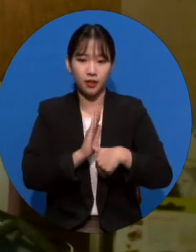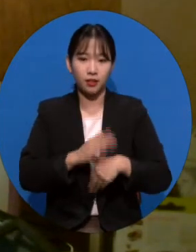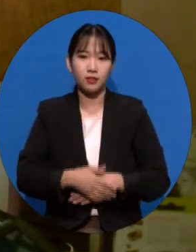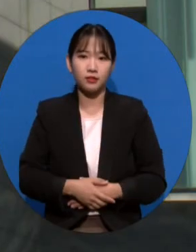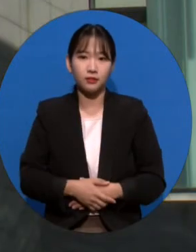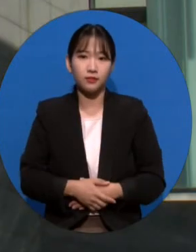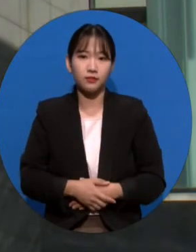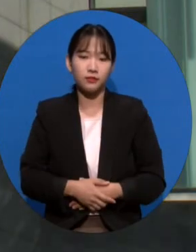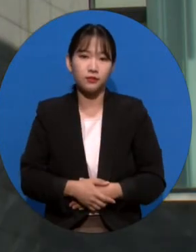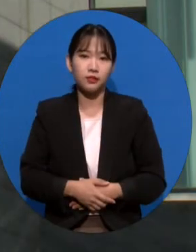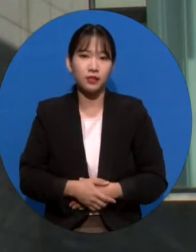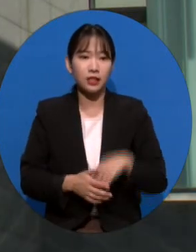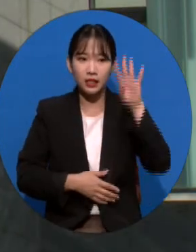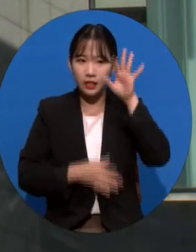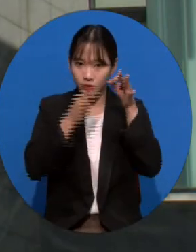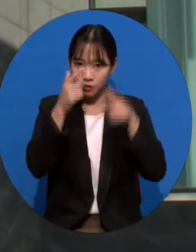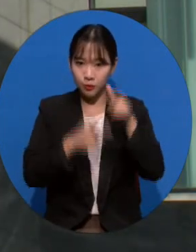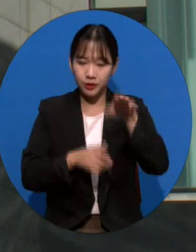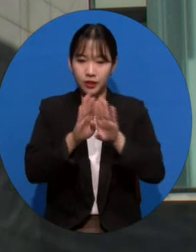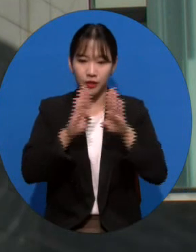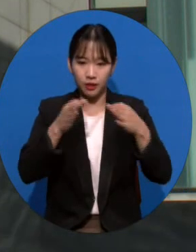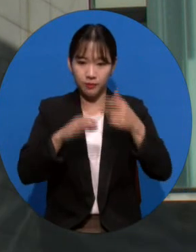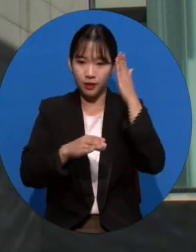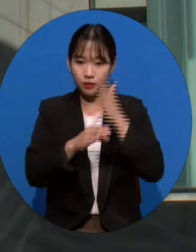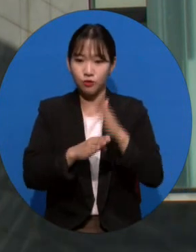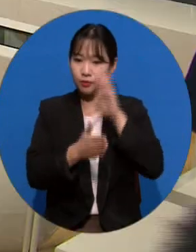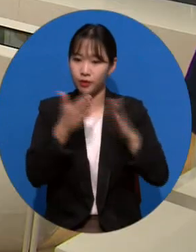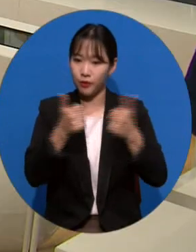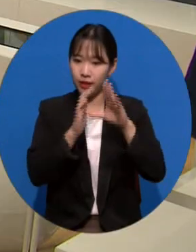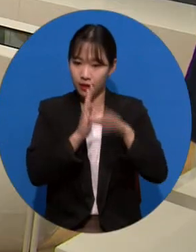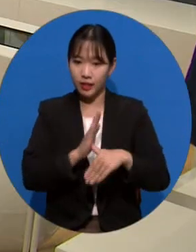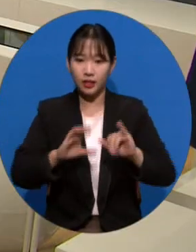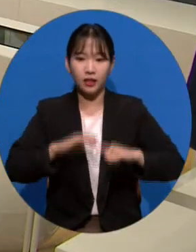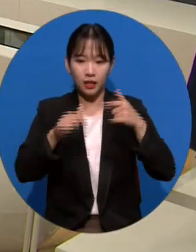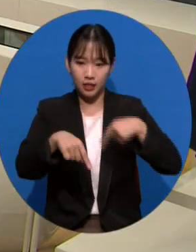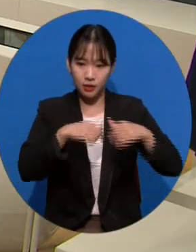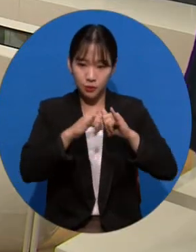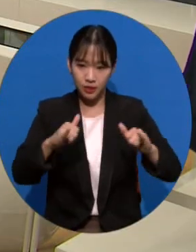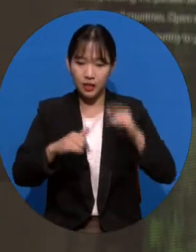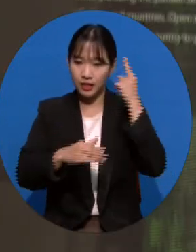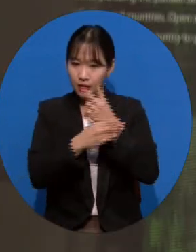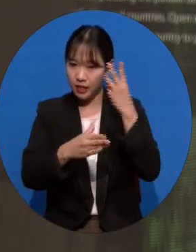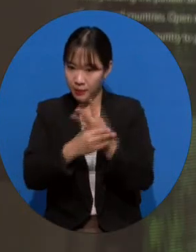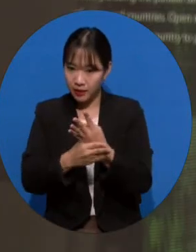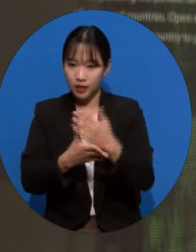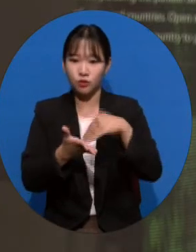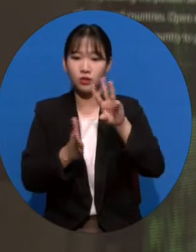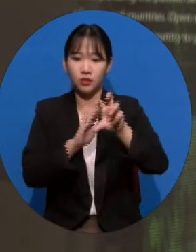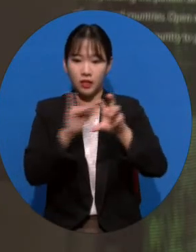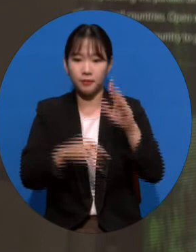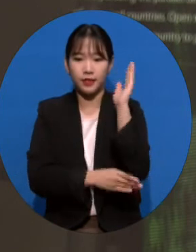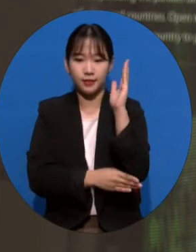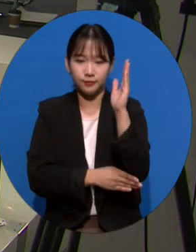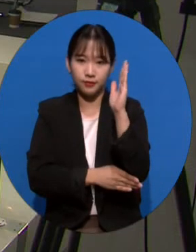world. 나흘 동안 목포에서 열린 김대중 평화회의는 세계 지도자와 석학 등 35명이 연사로